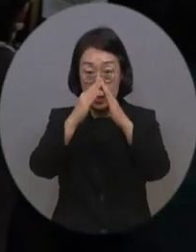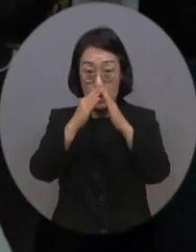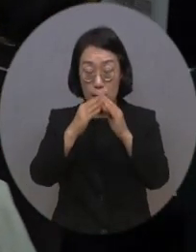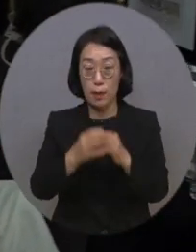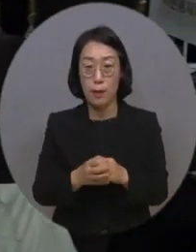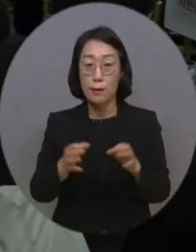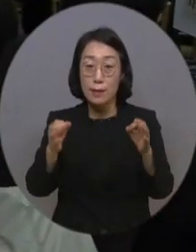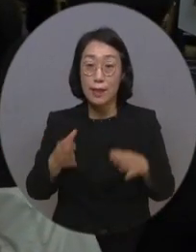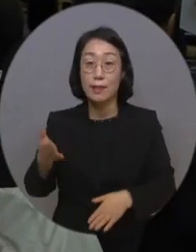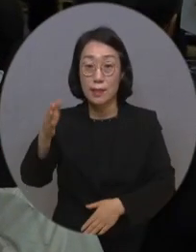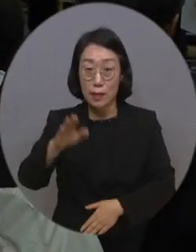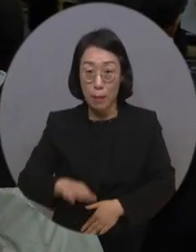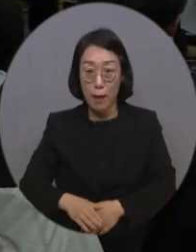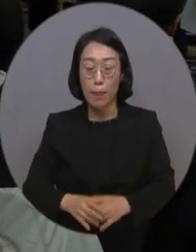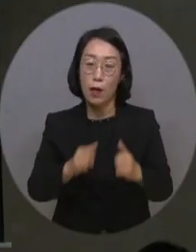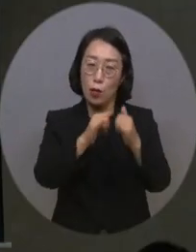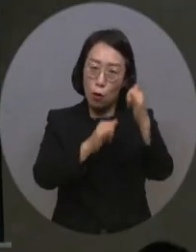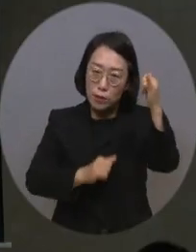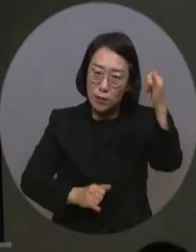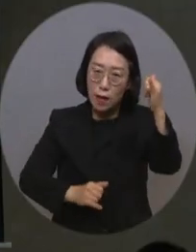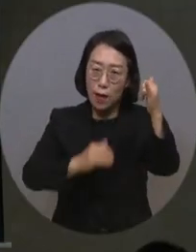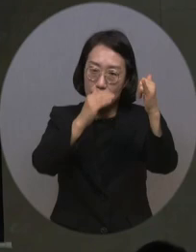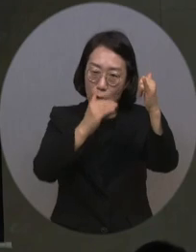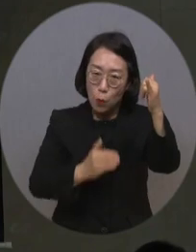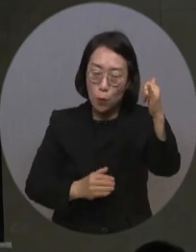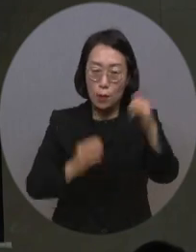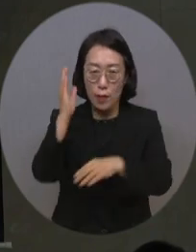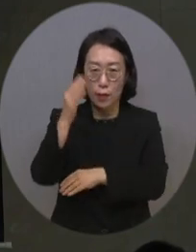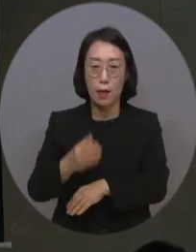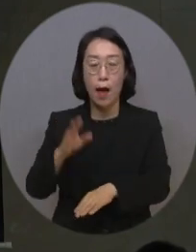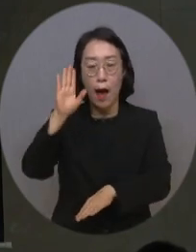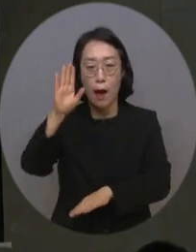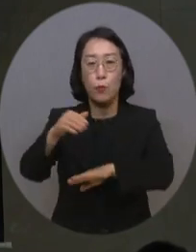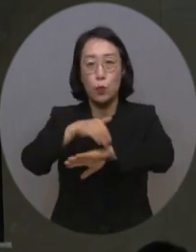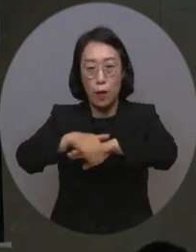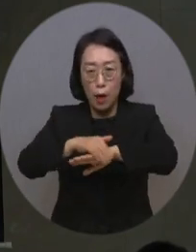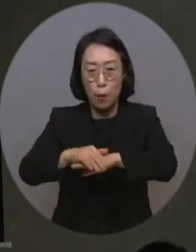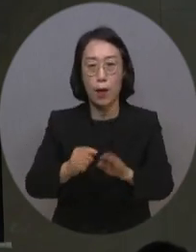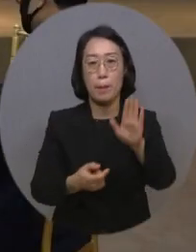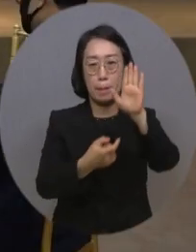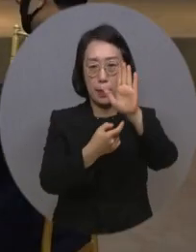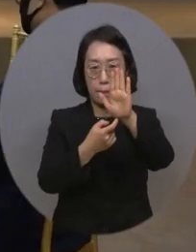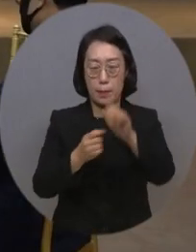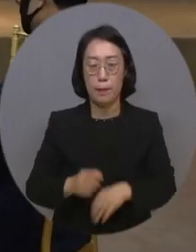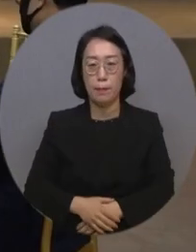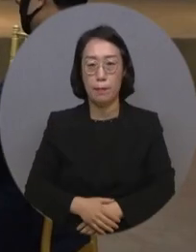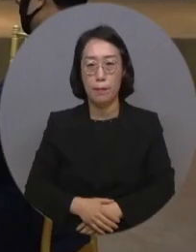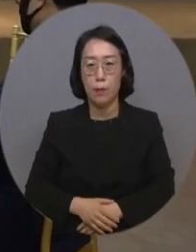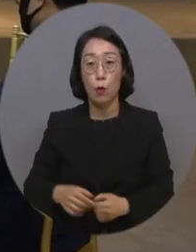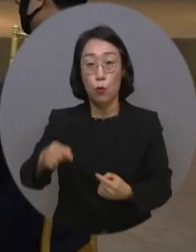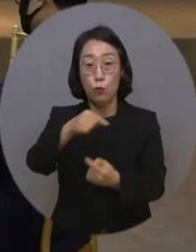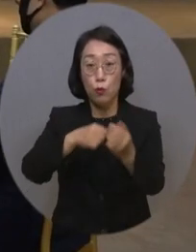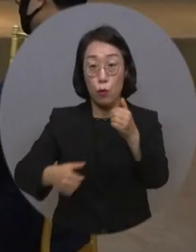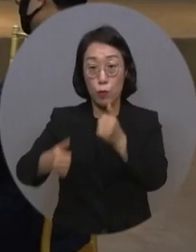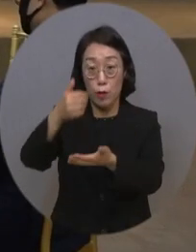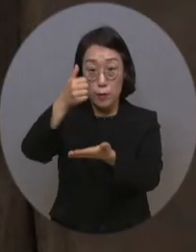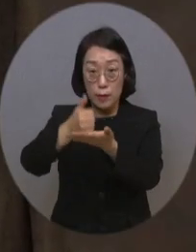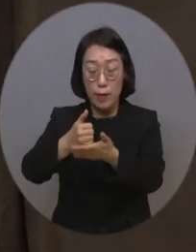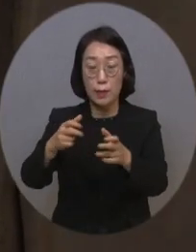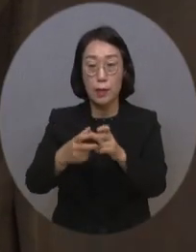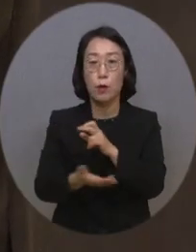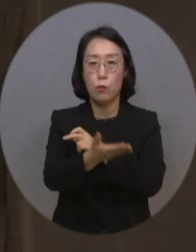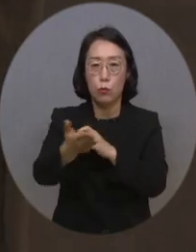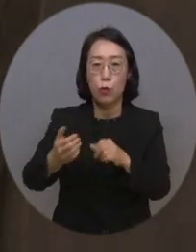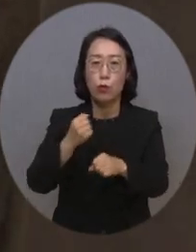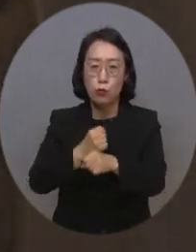기간이지만 복지관이 걸어온 길을 공유하고 앞으로의 비전을 소개하는 자리도 가졌습니다. 운영위원장은 장애인들을 위해서